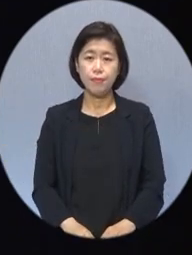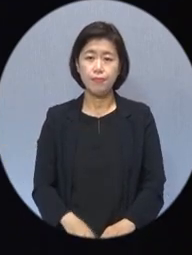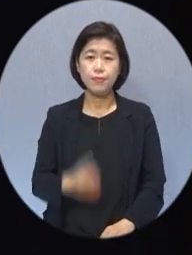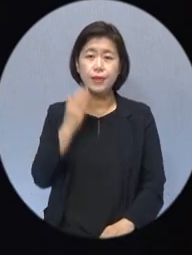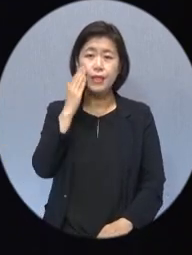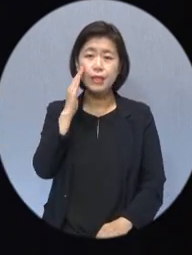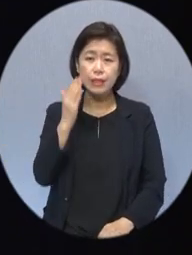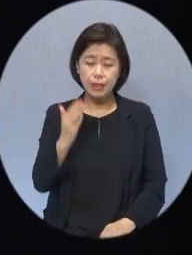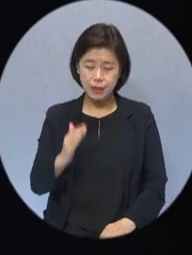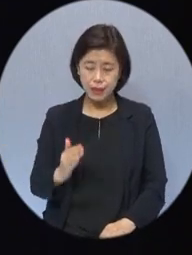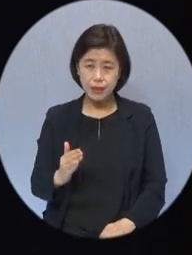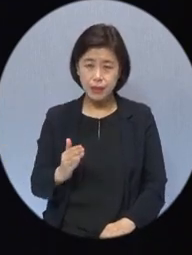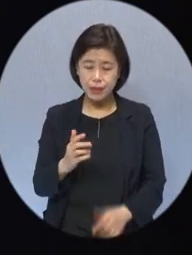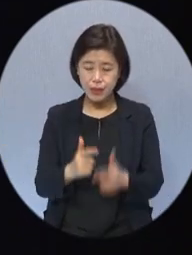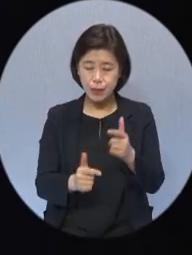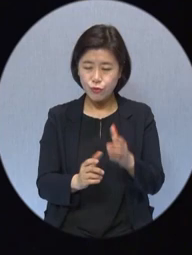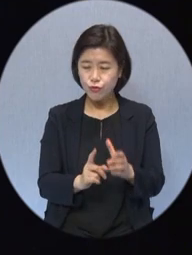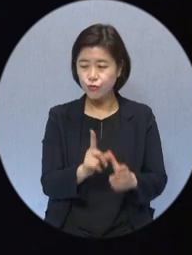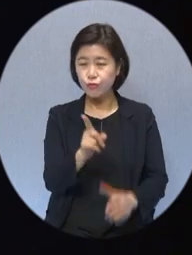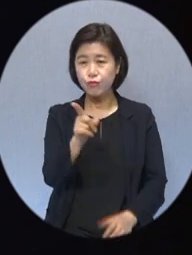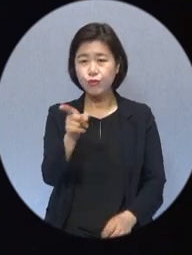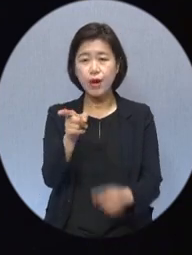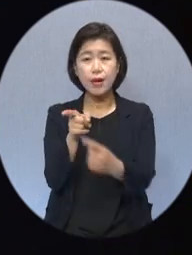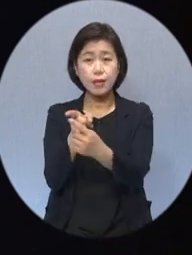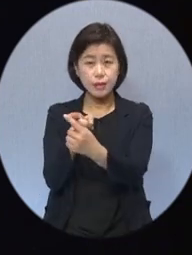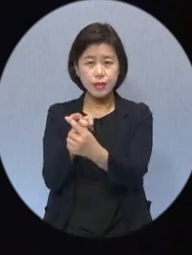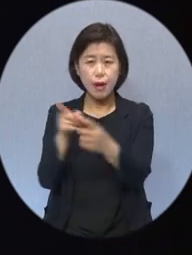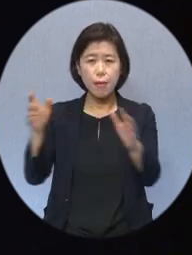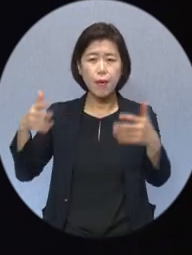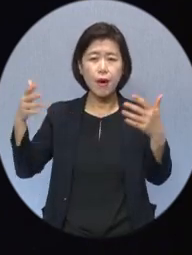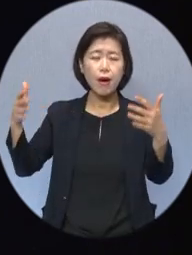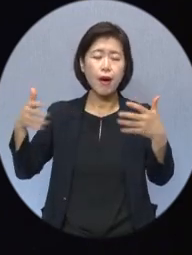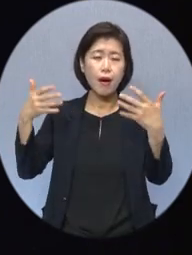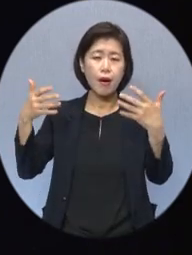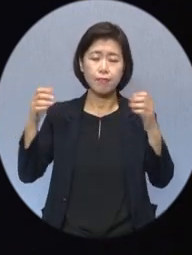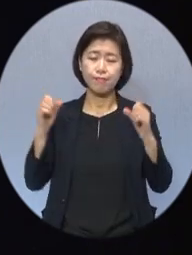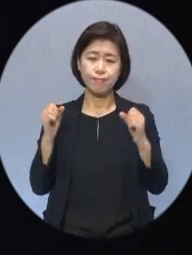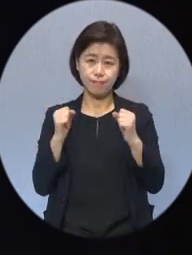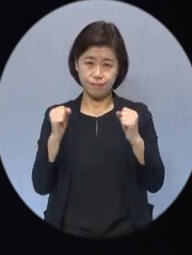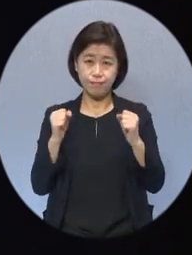잎진 가지 끝에 바람이 부는 겨울.